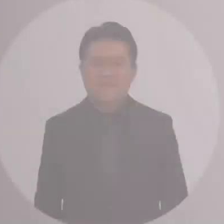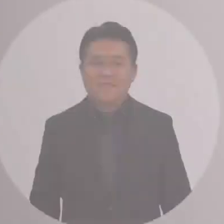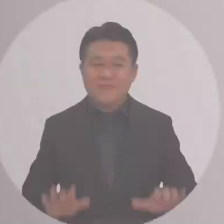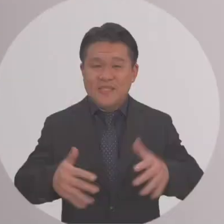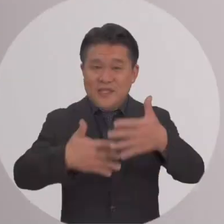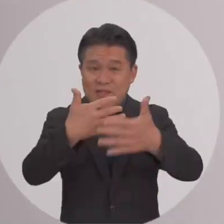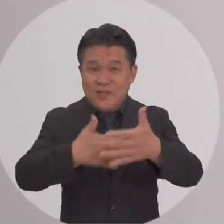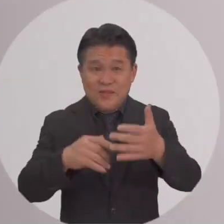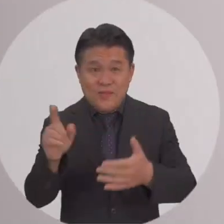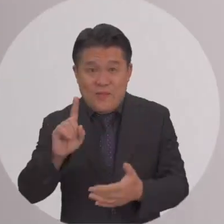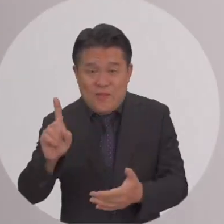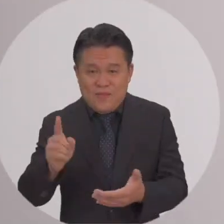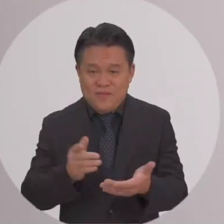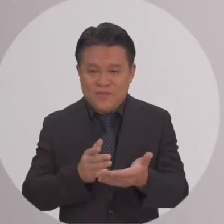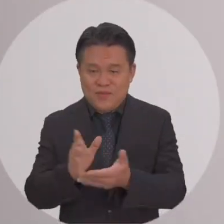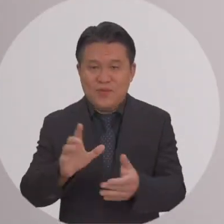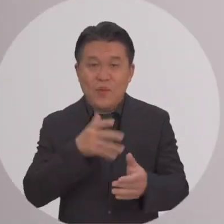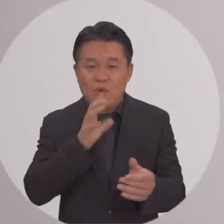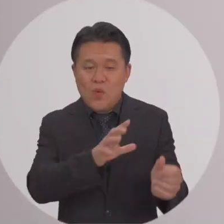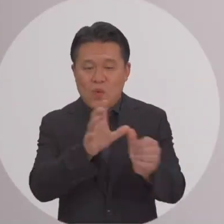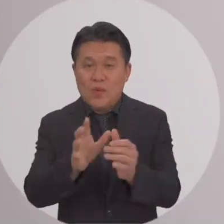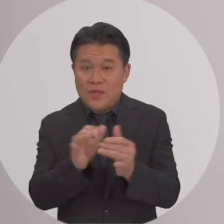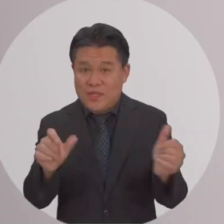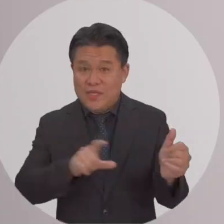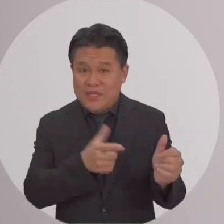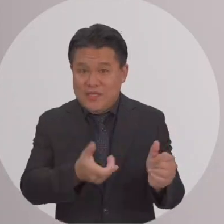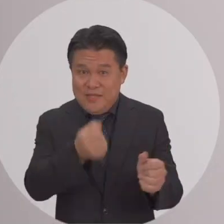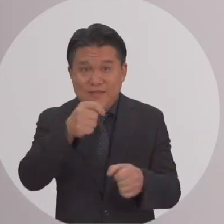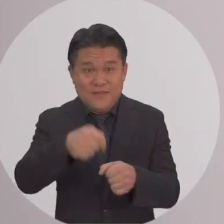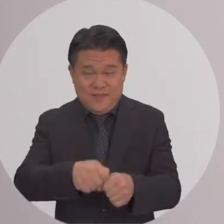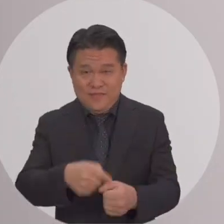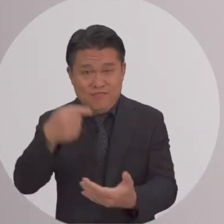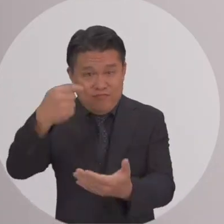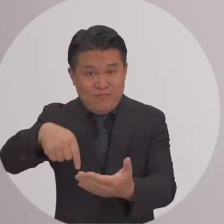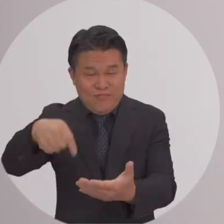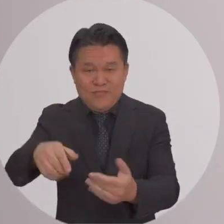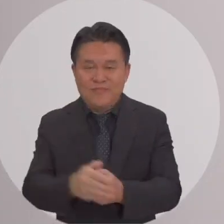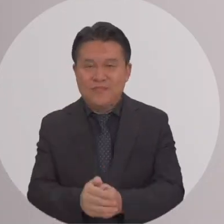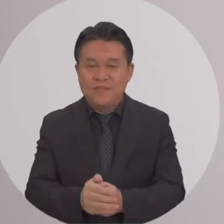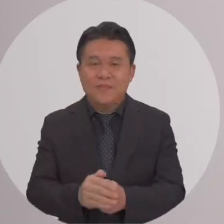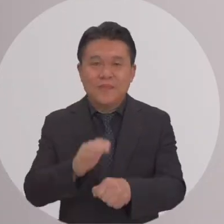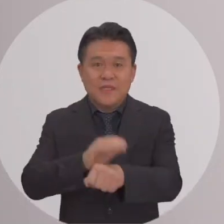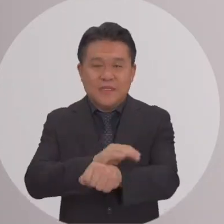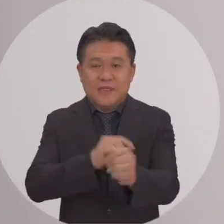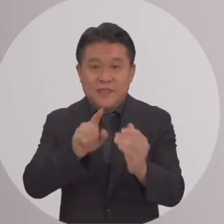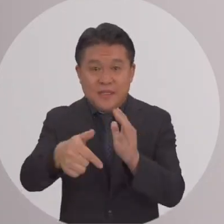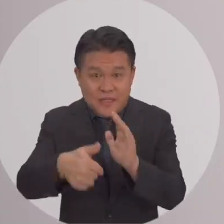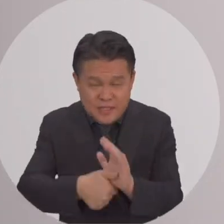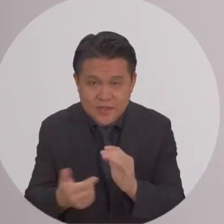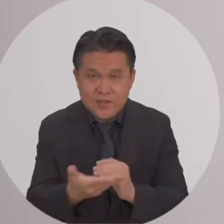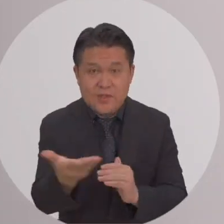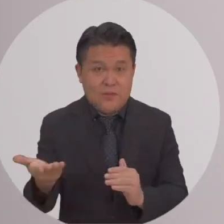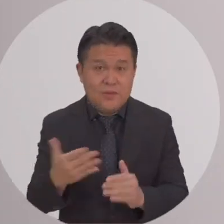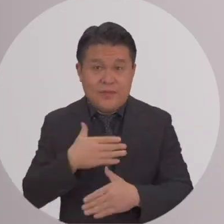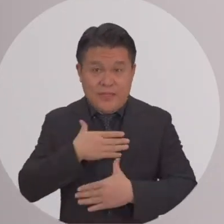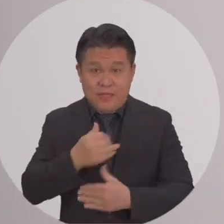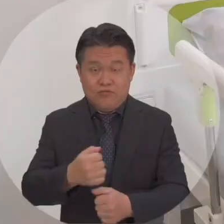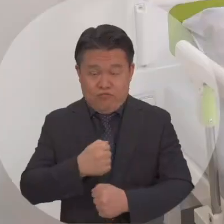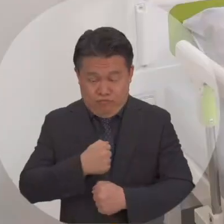이 영상은 전문 요양보호사 자격증 취득을 위한 영상입니다. 현장 실습 시 안전에 주의하시기